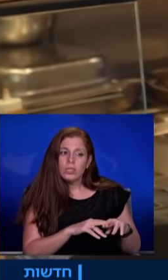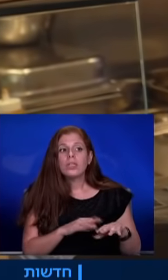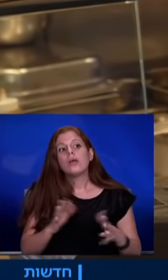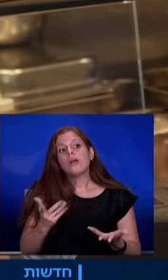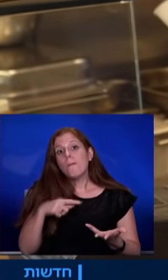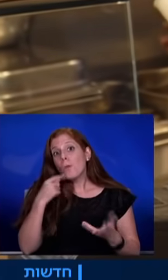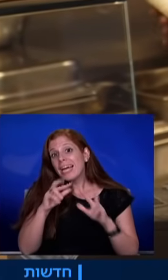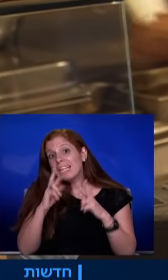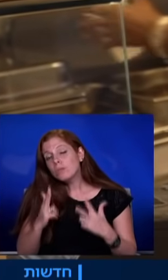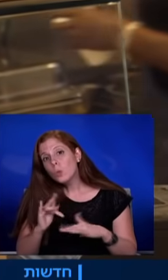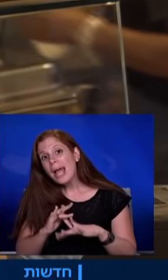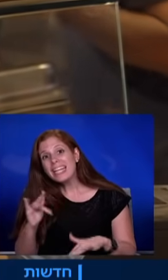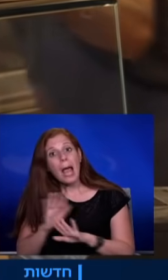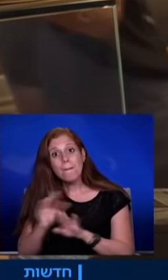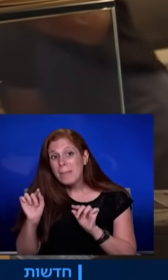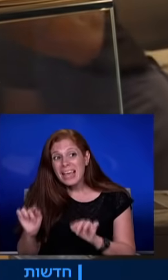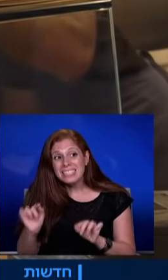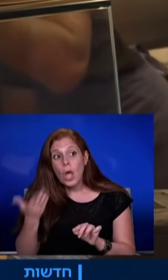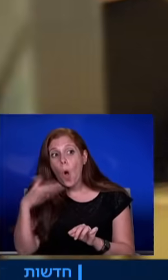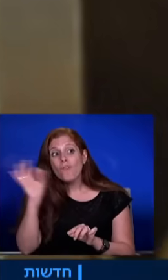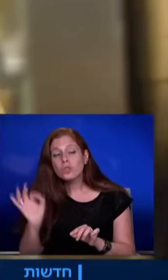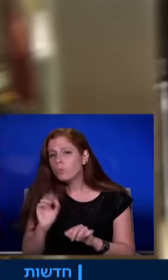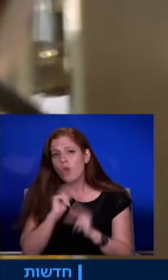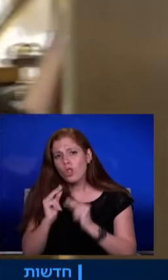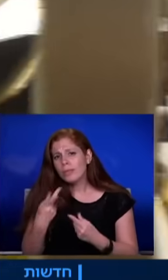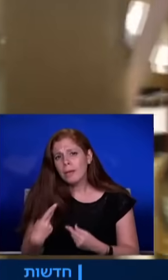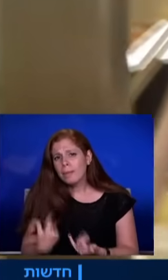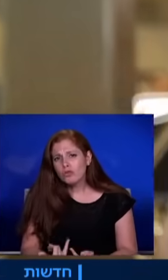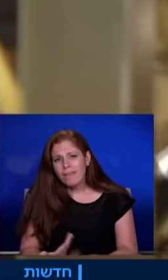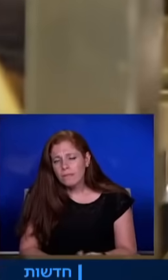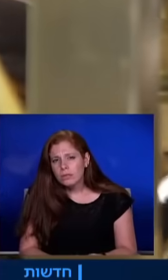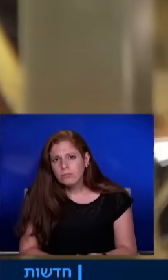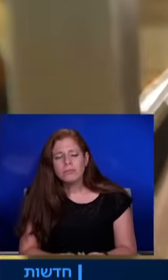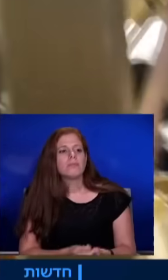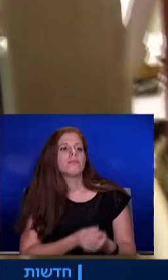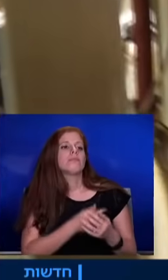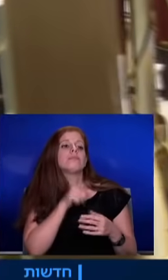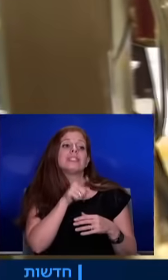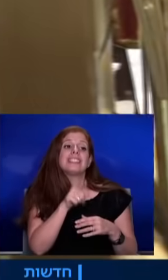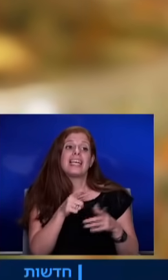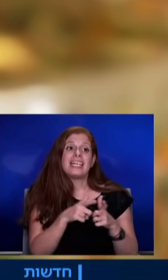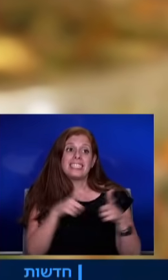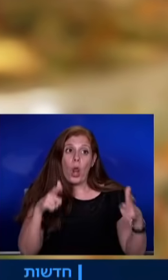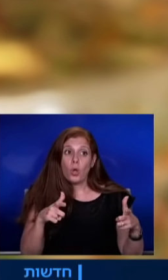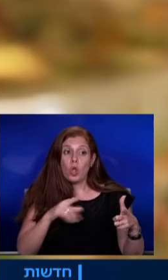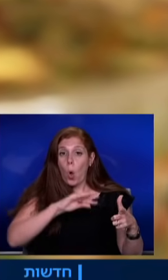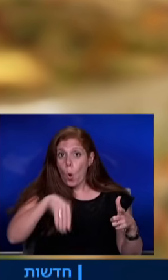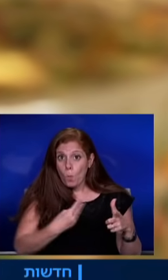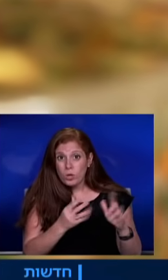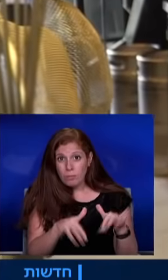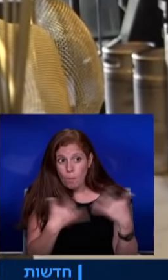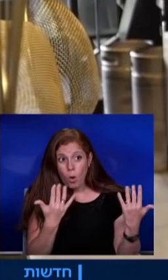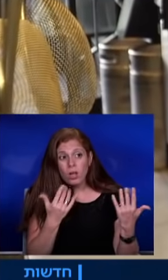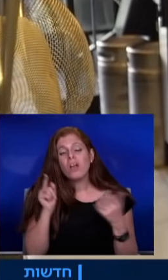בוא נגיד את זה בצורה עדינה, שאם לא זה, רוב הסיכויים שלא היינו מדברים עכשיו. אלה למעשה, צ צלחות של למשל מנת חומוס שיוצאת בבוקר, וזה